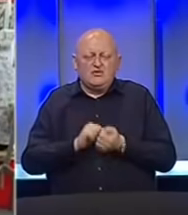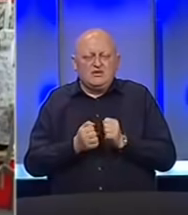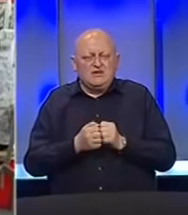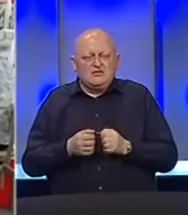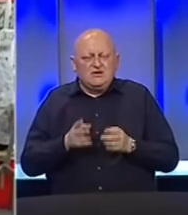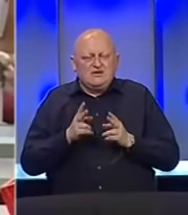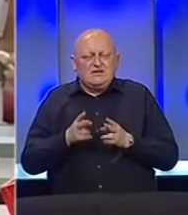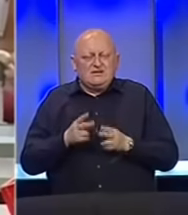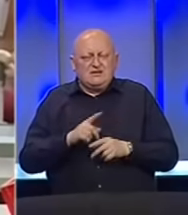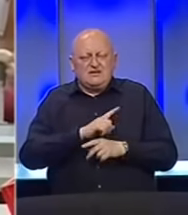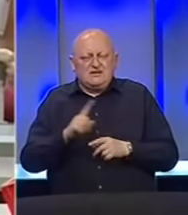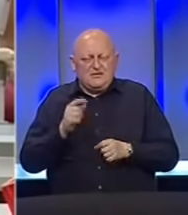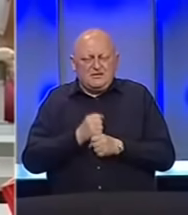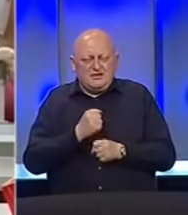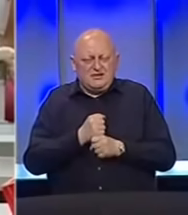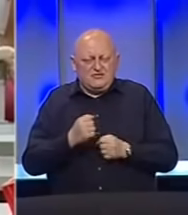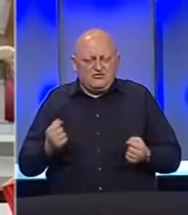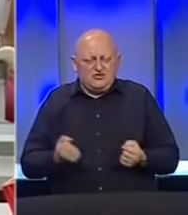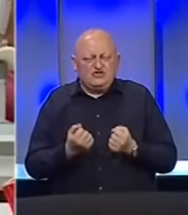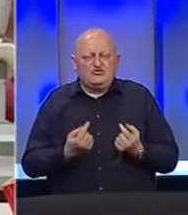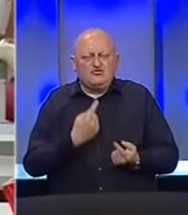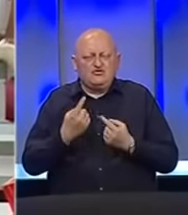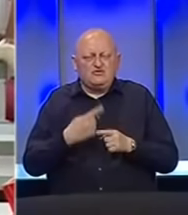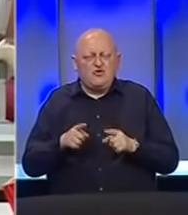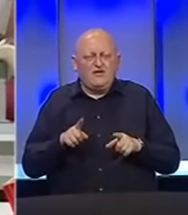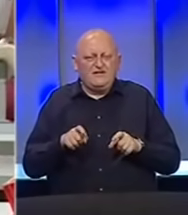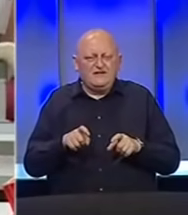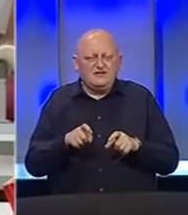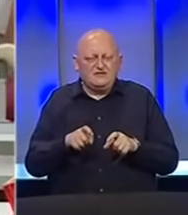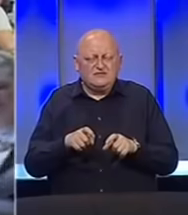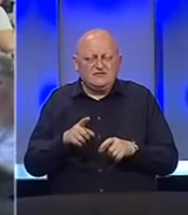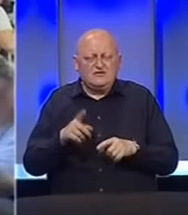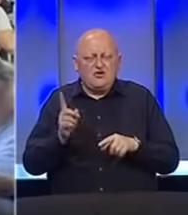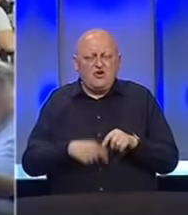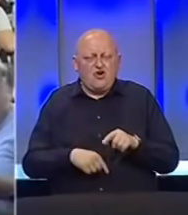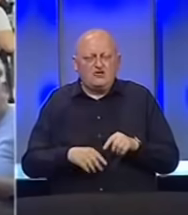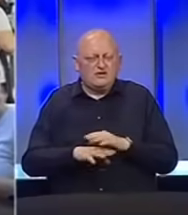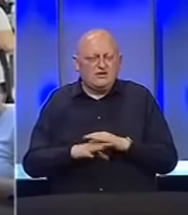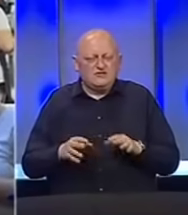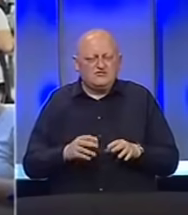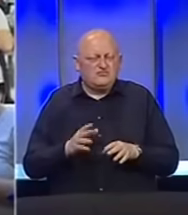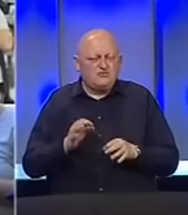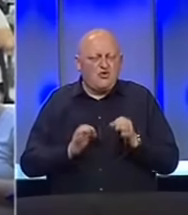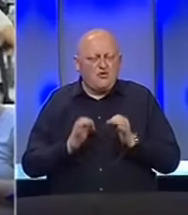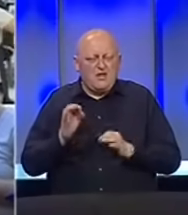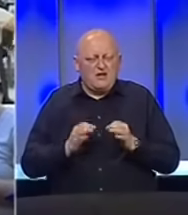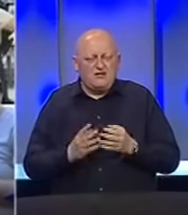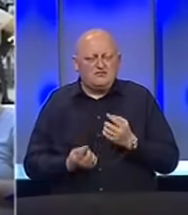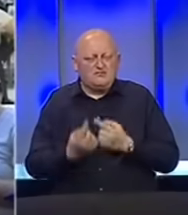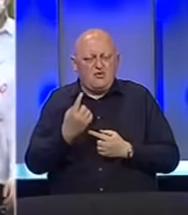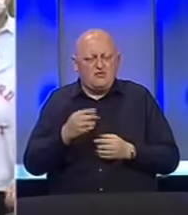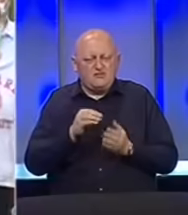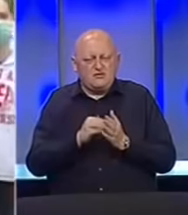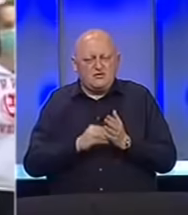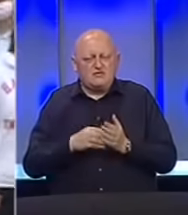sa izazovima zabrane rada ili otežanih uslova zbog koronavirusa, pa su otkazi postali uobičajna pojava. Prema